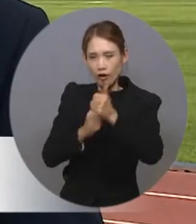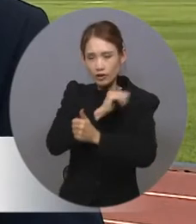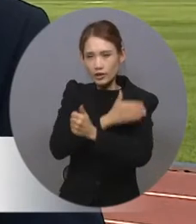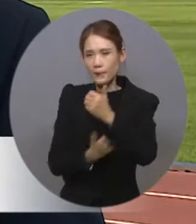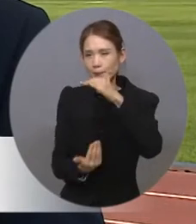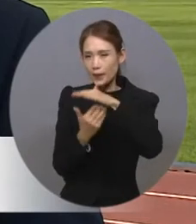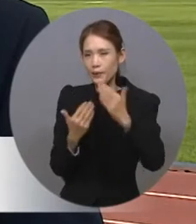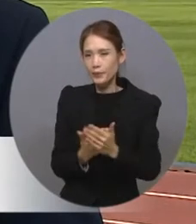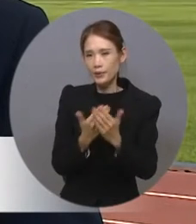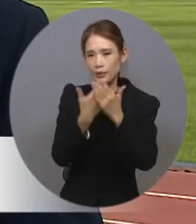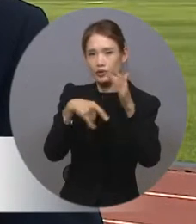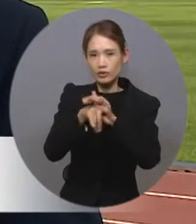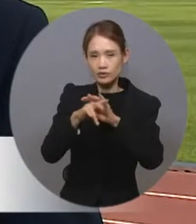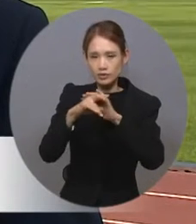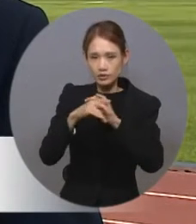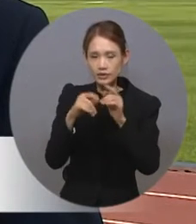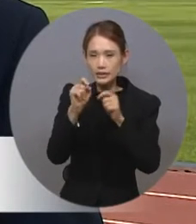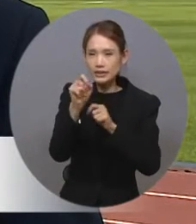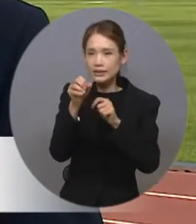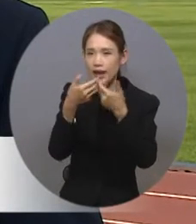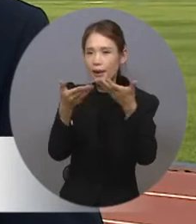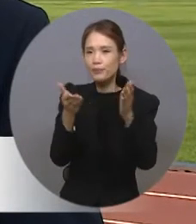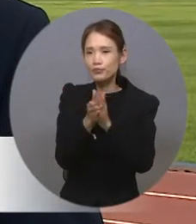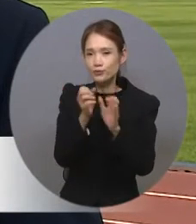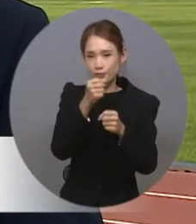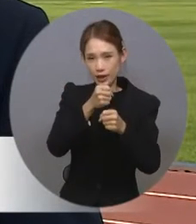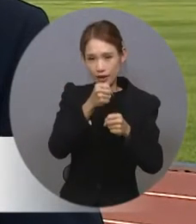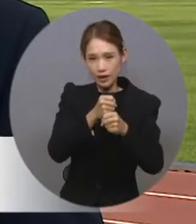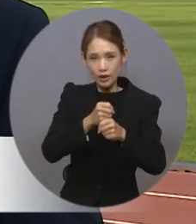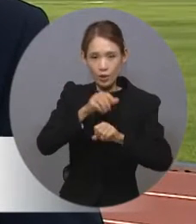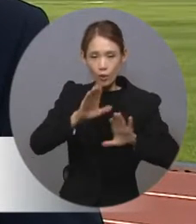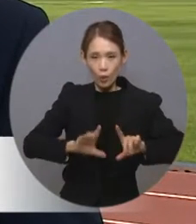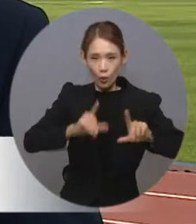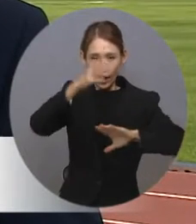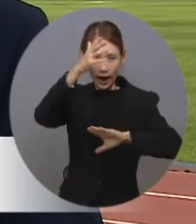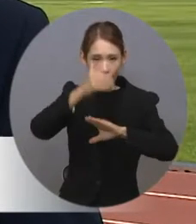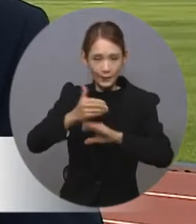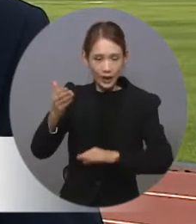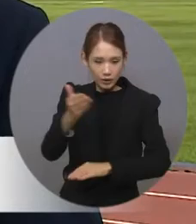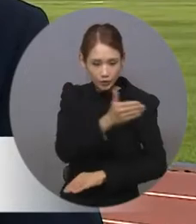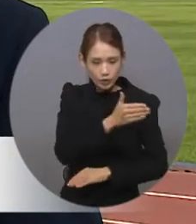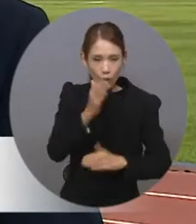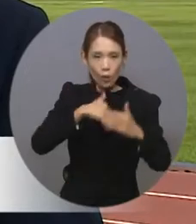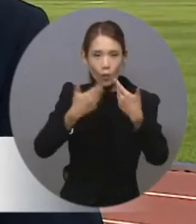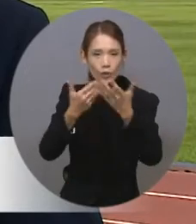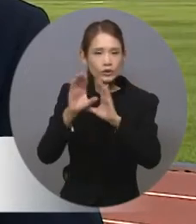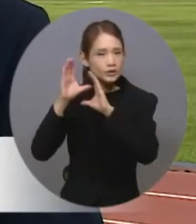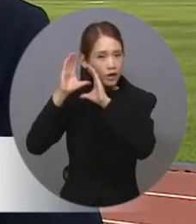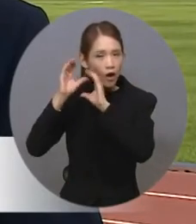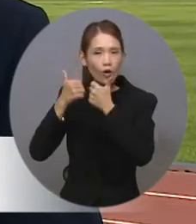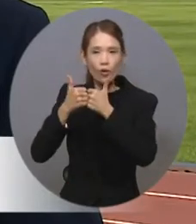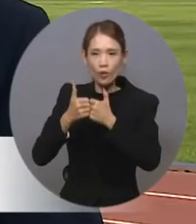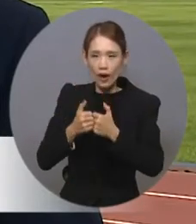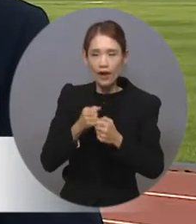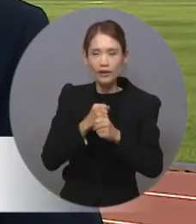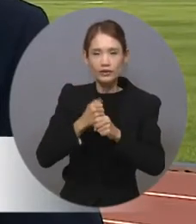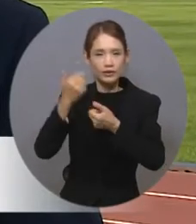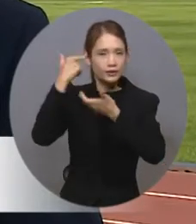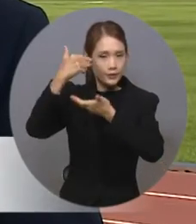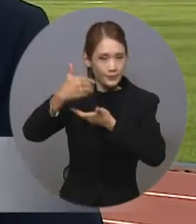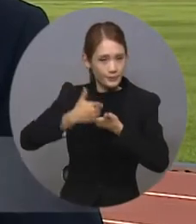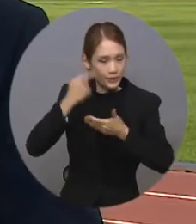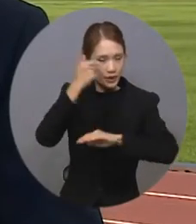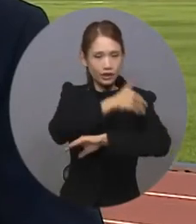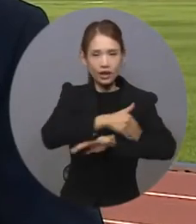하기 위해서 저희들이 지금 TF팀을 만들고 있고요. 올 하반기서부터 저희가 공청회라든지 이런 의견 수렴을 할 계획을